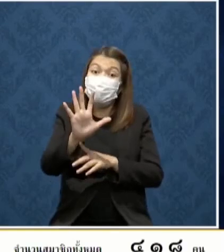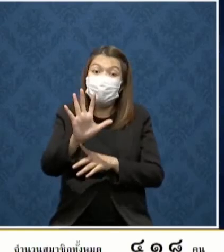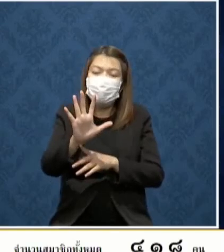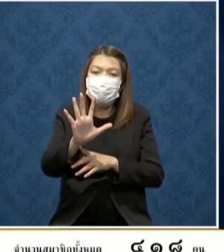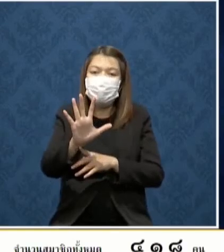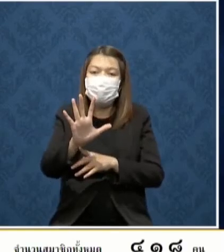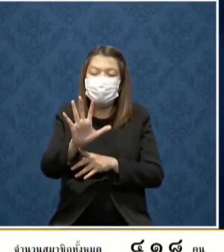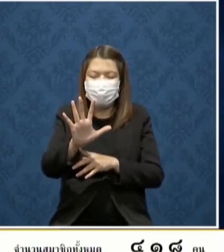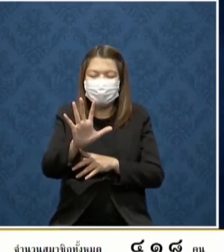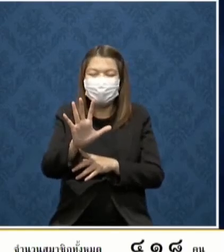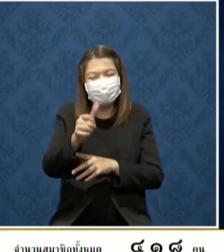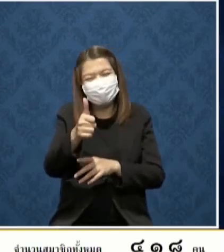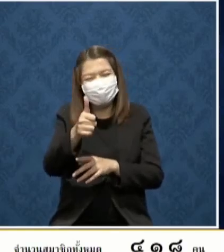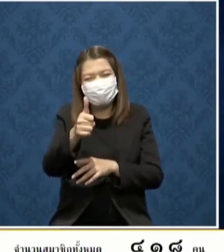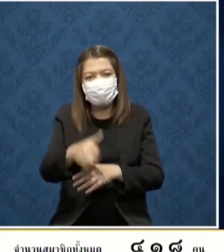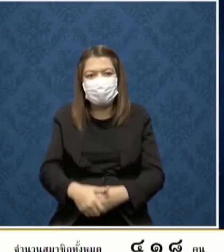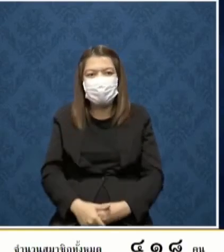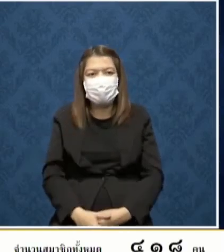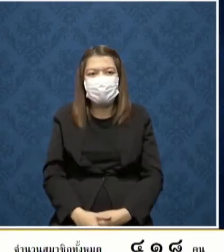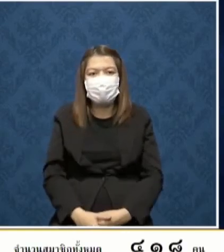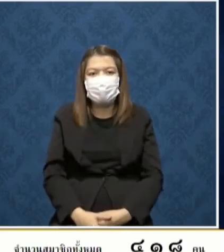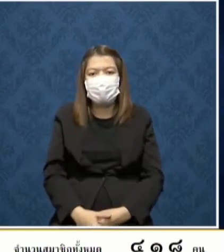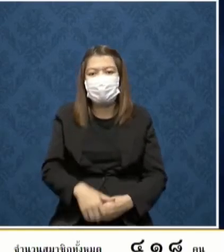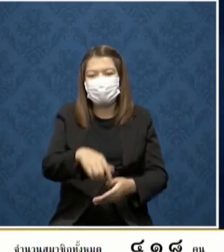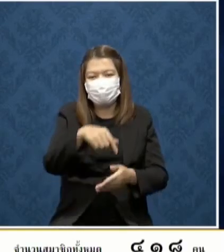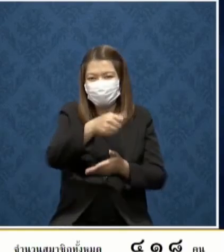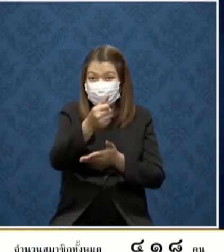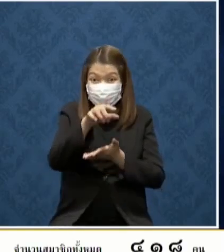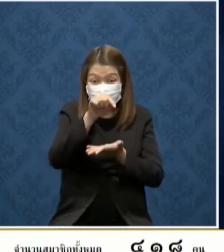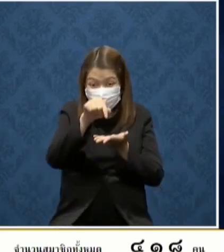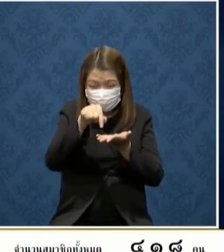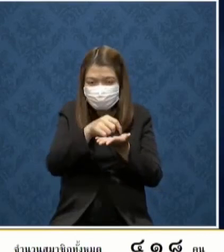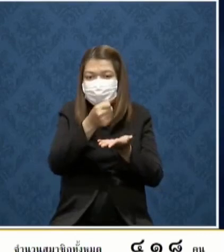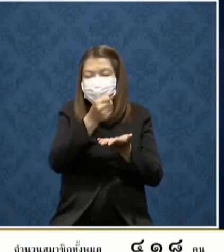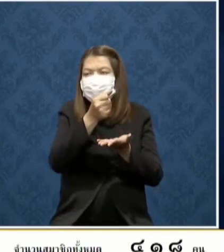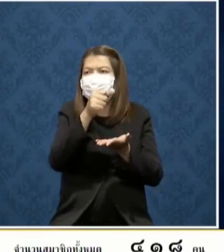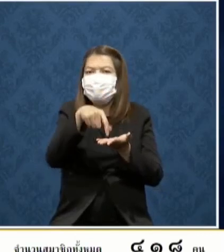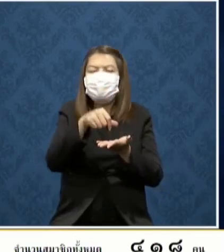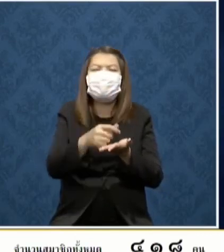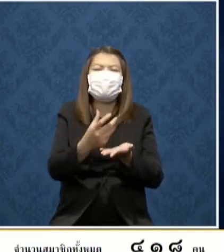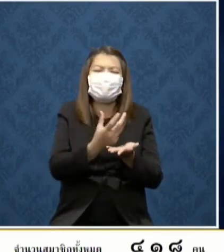ซ่มเกินไป 2 จุด น่าจะดีแต่เอเข้าจร 15 จทซ่อมมันเปจุดที่ควรซ่อมแ่ 5